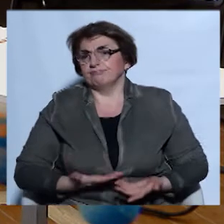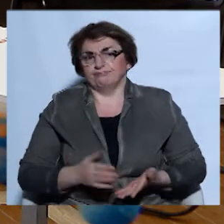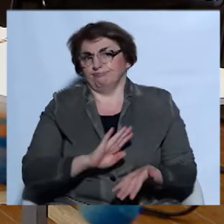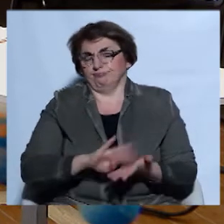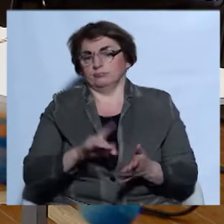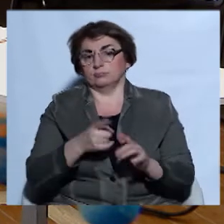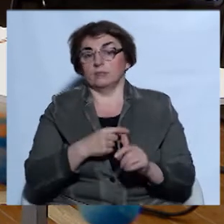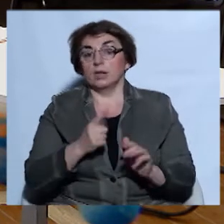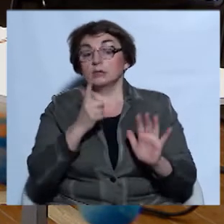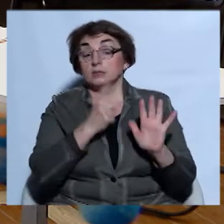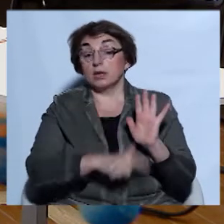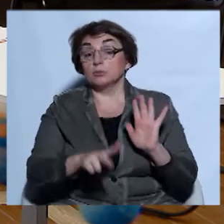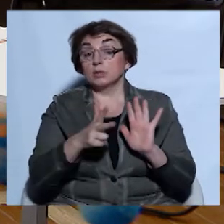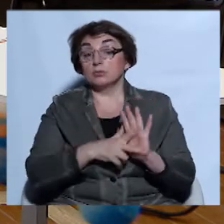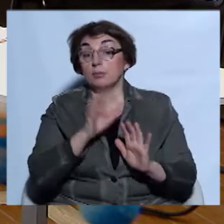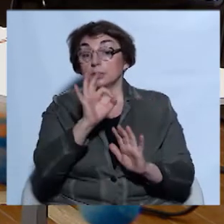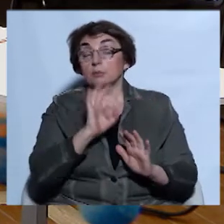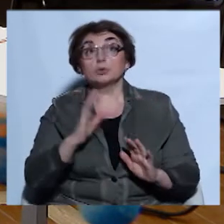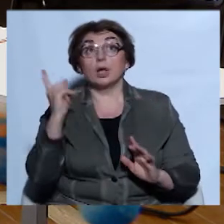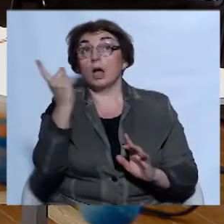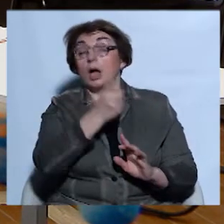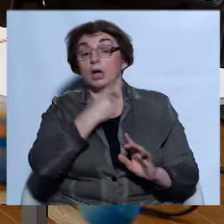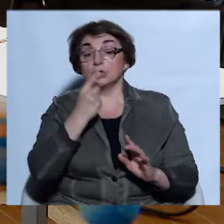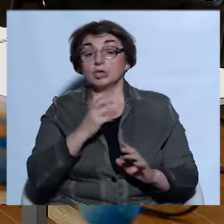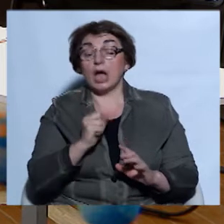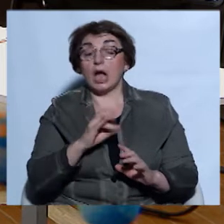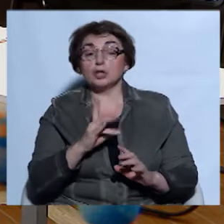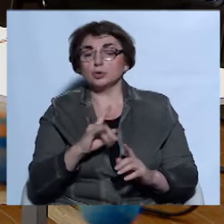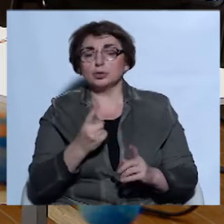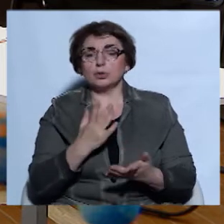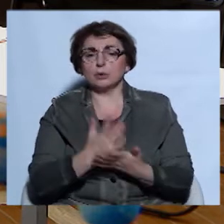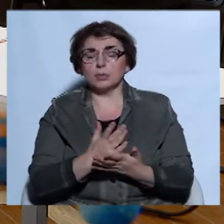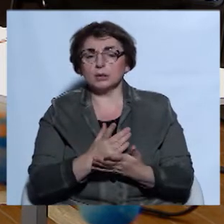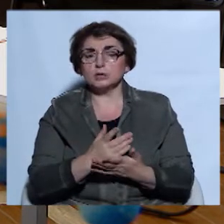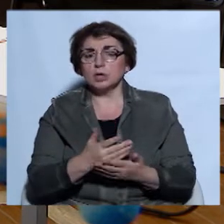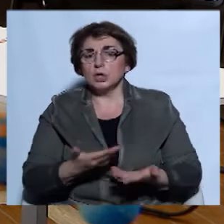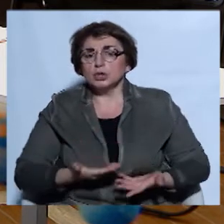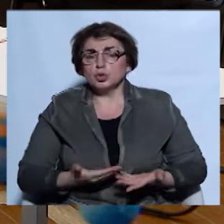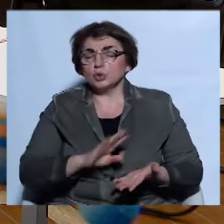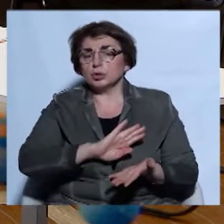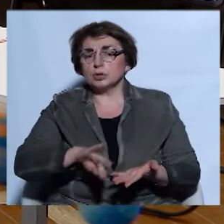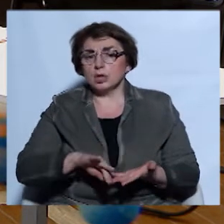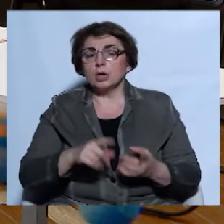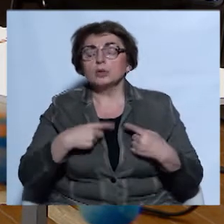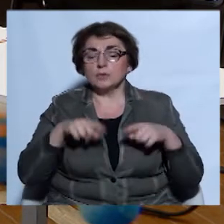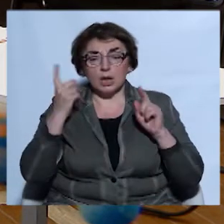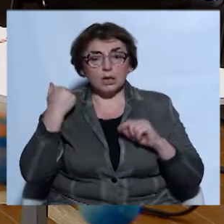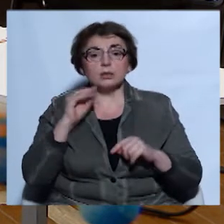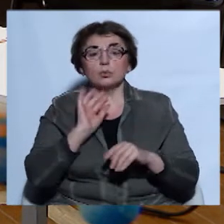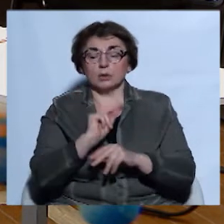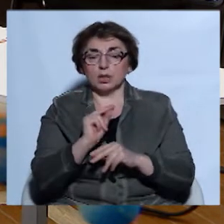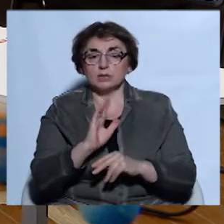უწოდებენ. საინტერესოა 78% ჰაერში აზოტი რატომ არის უსიცოცხლო? ჩვენ უკვე